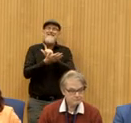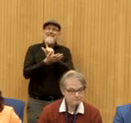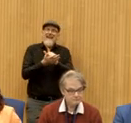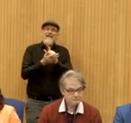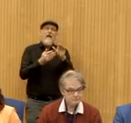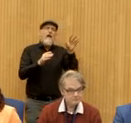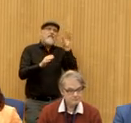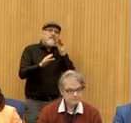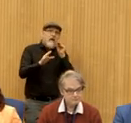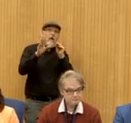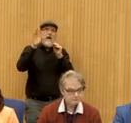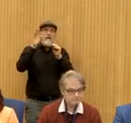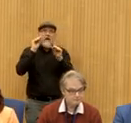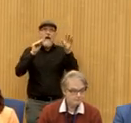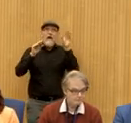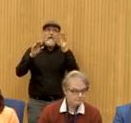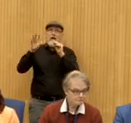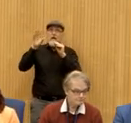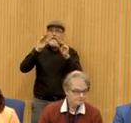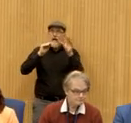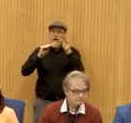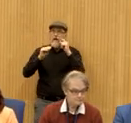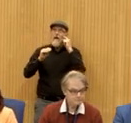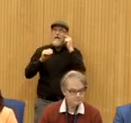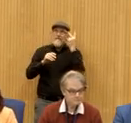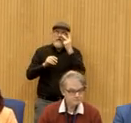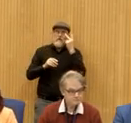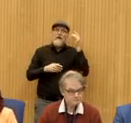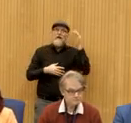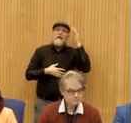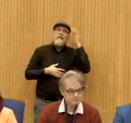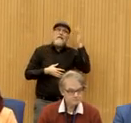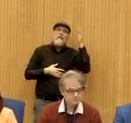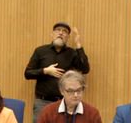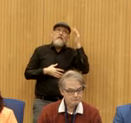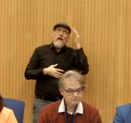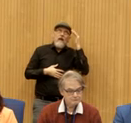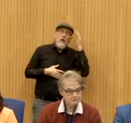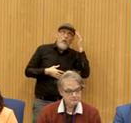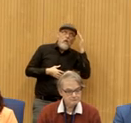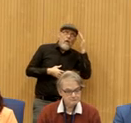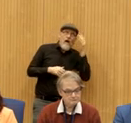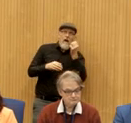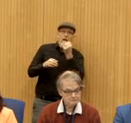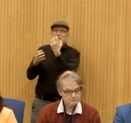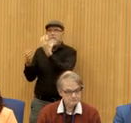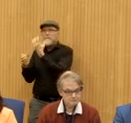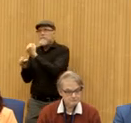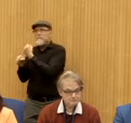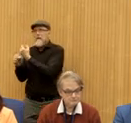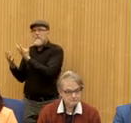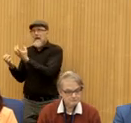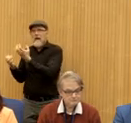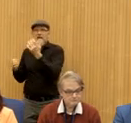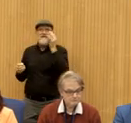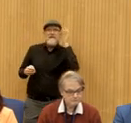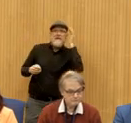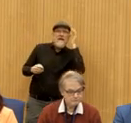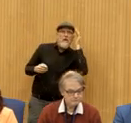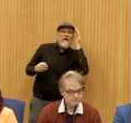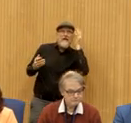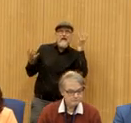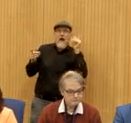theoretisches Wissen in die Praxis umzusetzen. Auch Kreativität ist sehr wichtig, um schwierige Themen